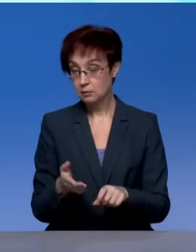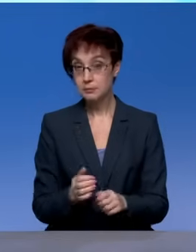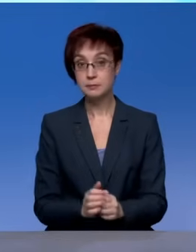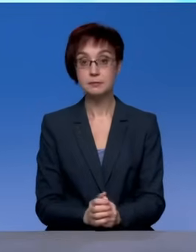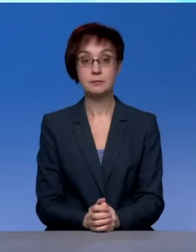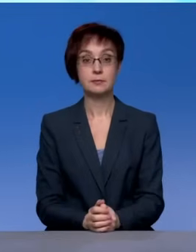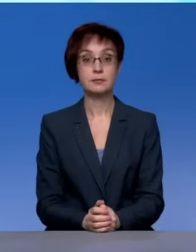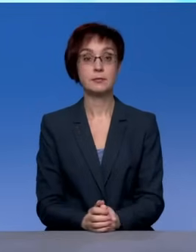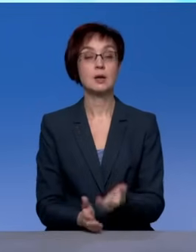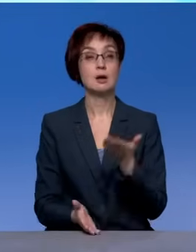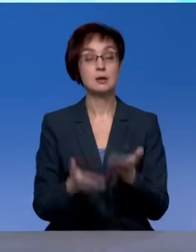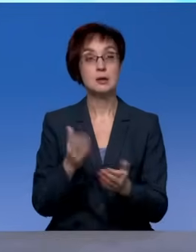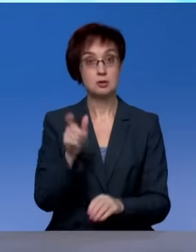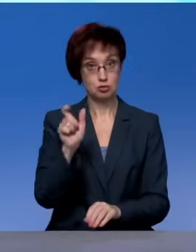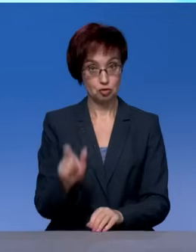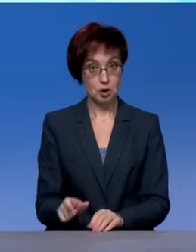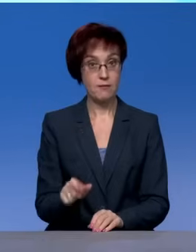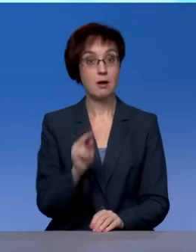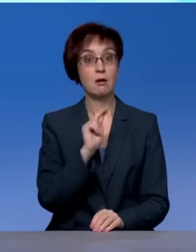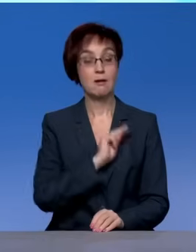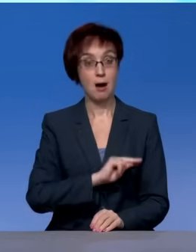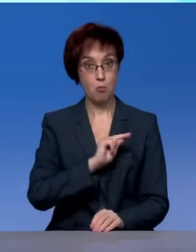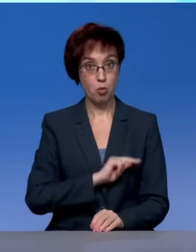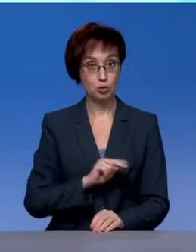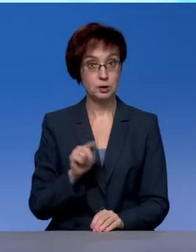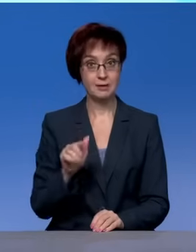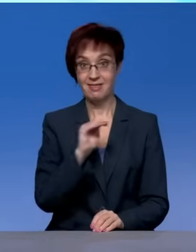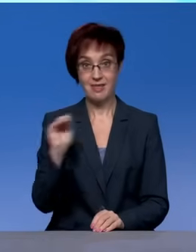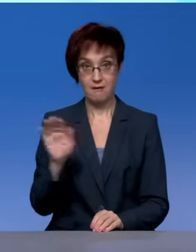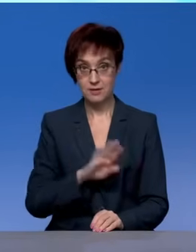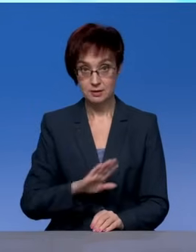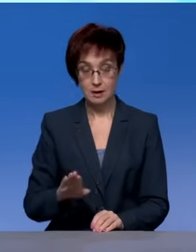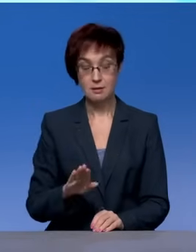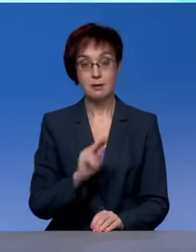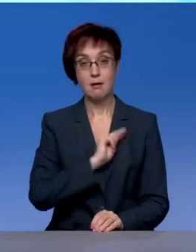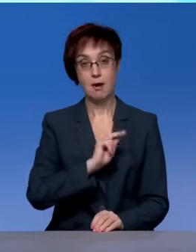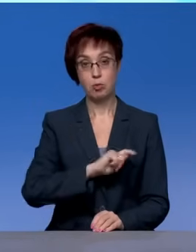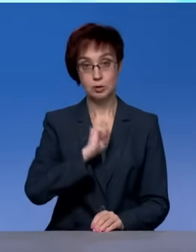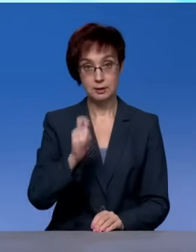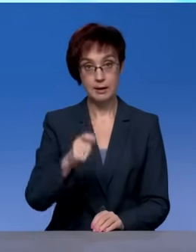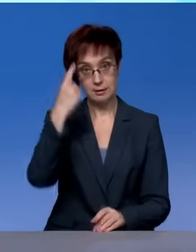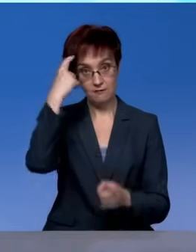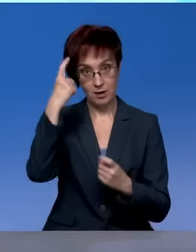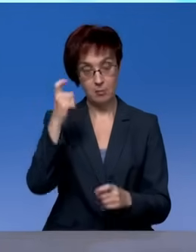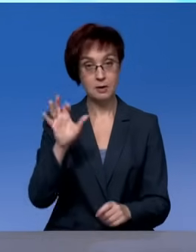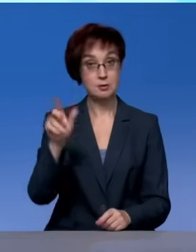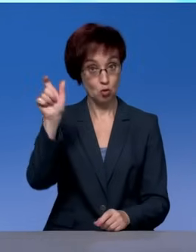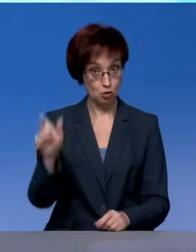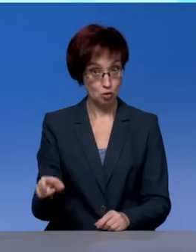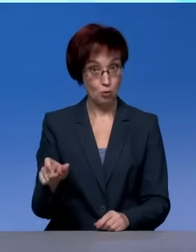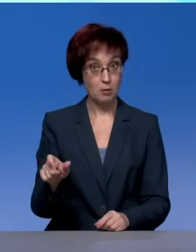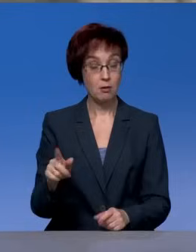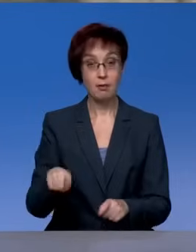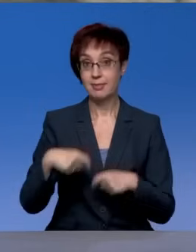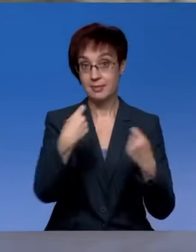Смотрите, если человек работает в черную, то есть работодатель не подает о нем никаких сведений, то, конечно же, ничего не будет учитываться. Если